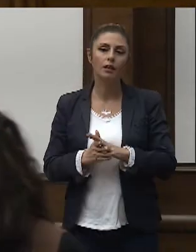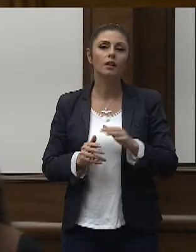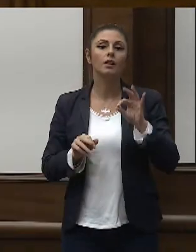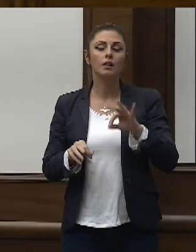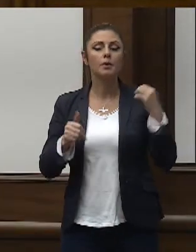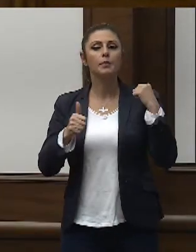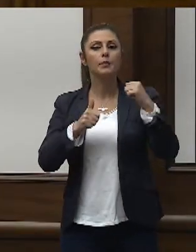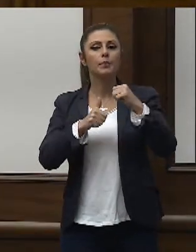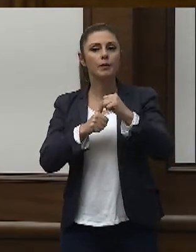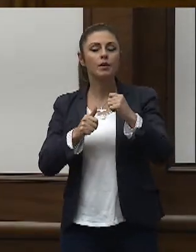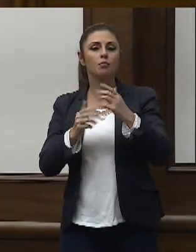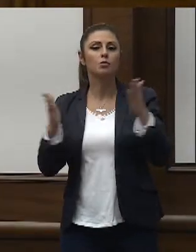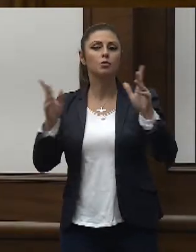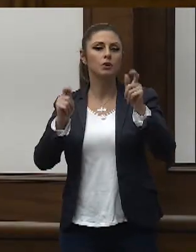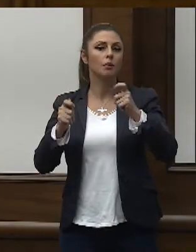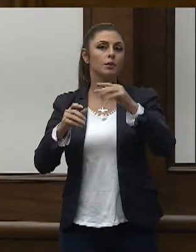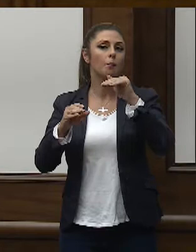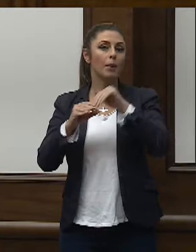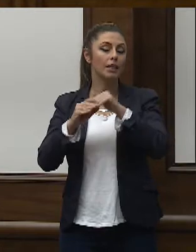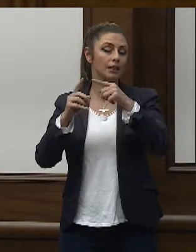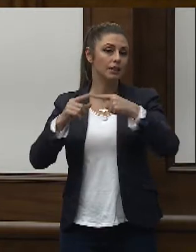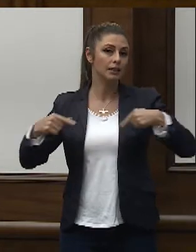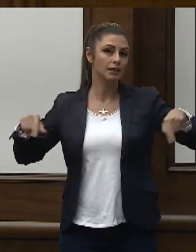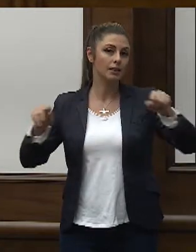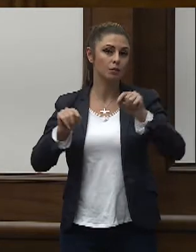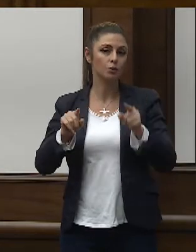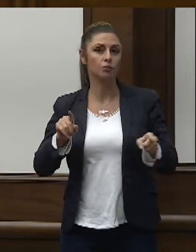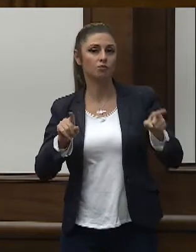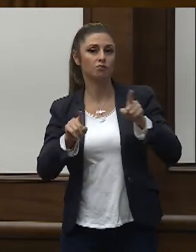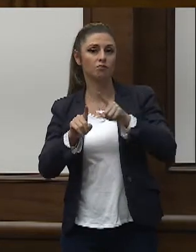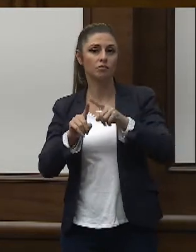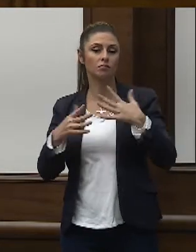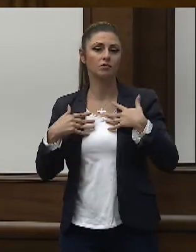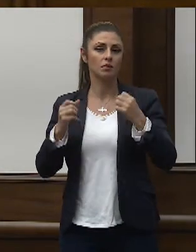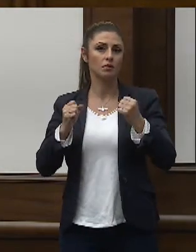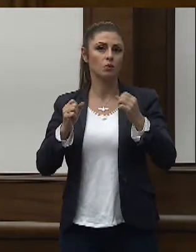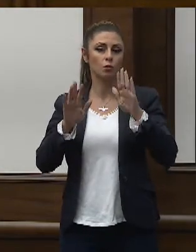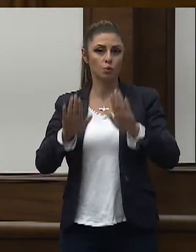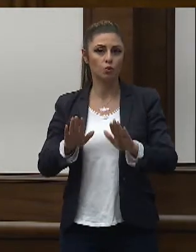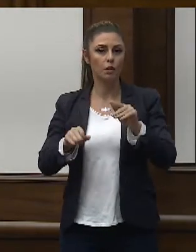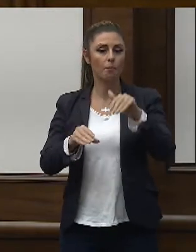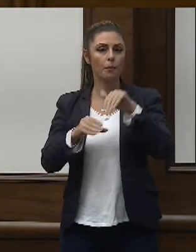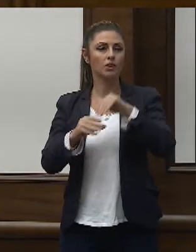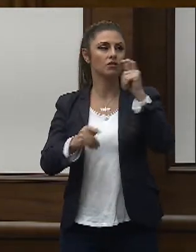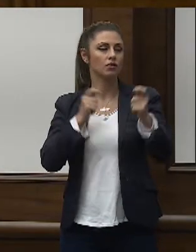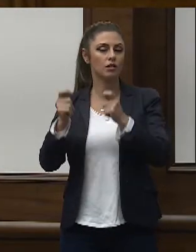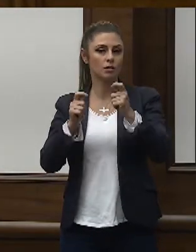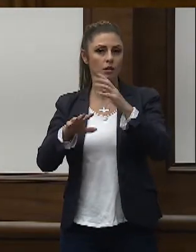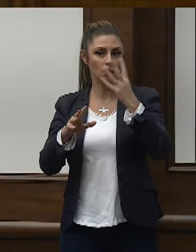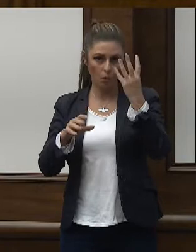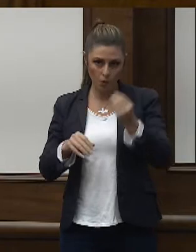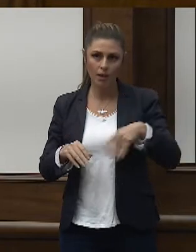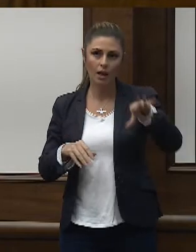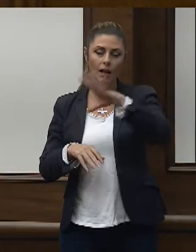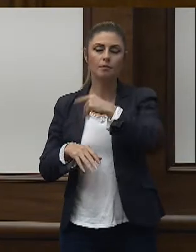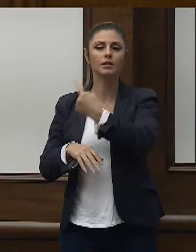yine Büyükçekmece Meclisi'nin bugüne kadar duruşunu ön plana çıkartan bir meclis çalışması oldu. Onun için hepinize ayrı ayrı